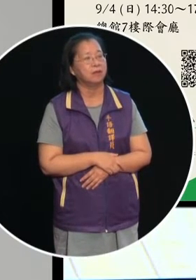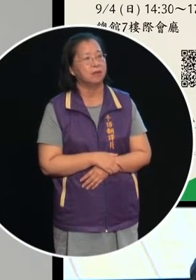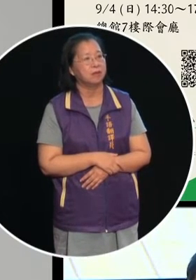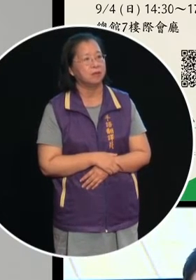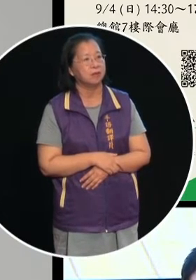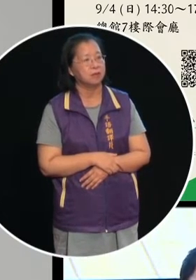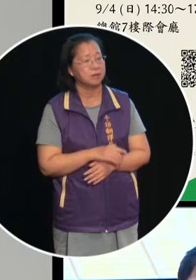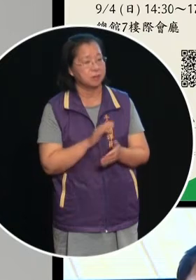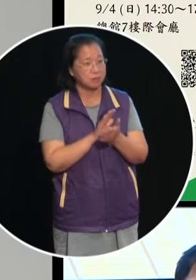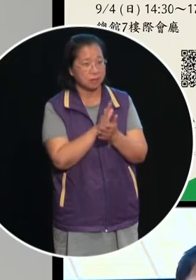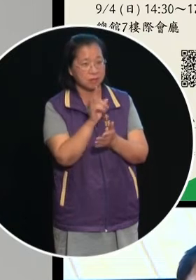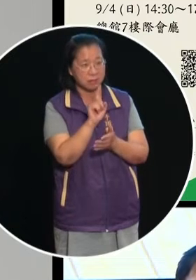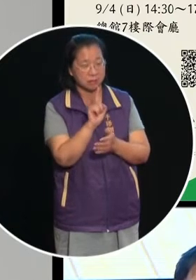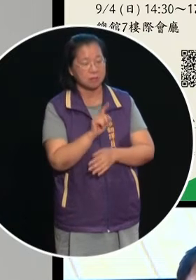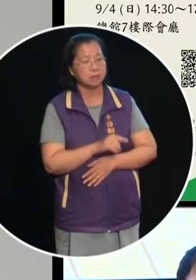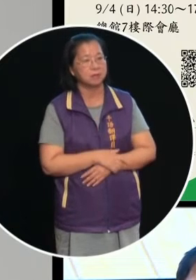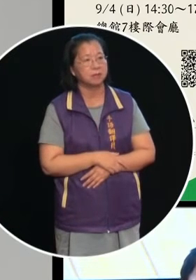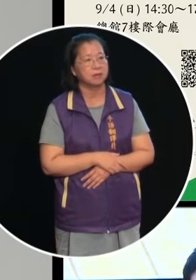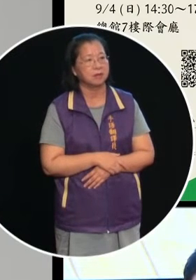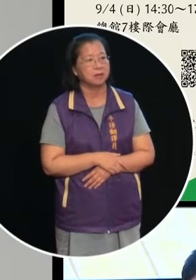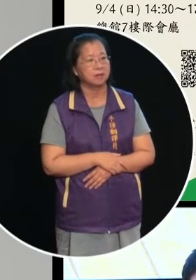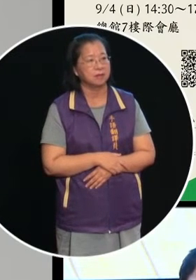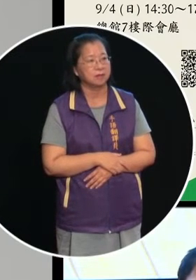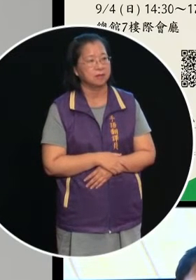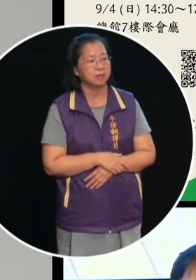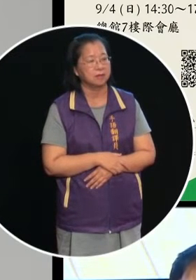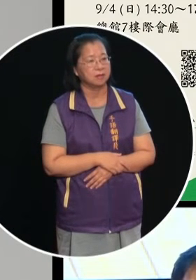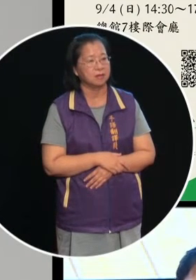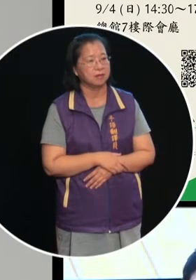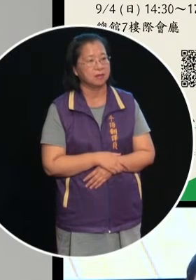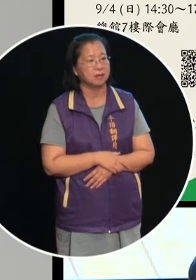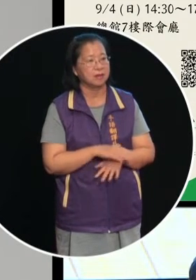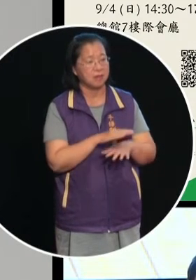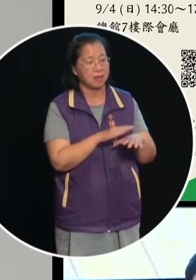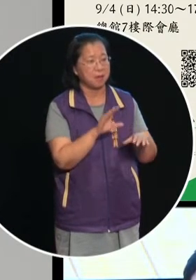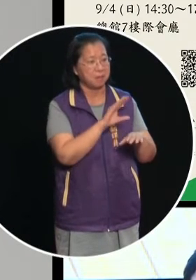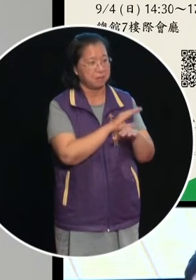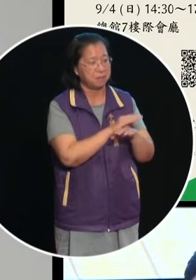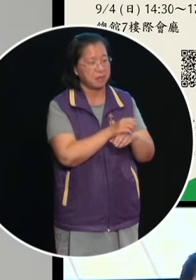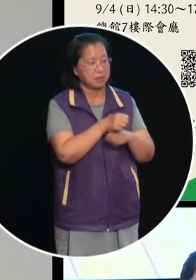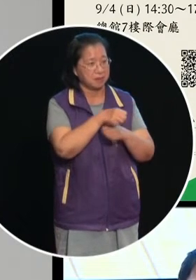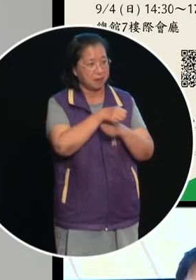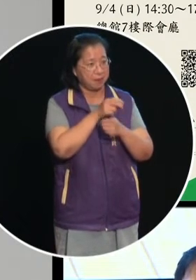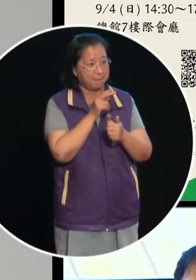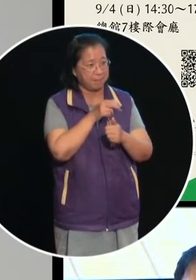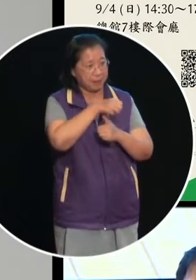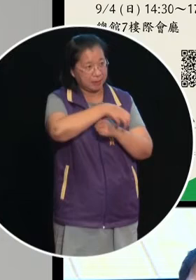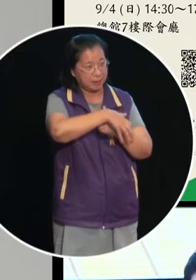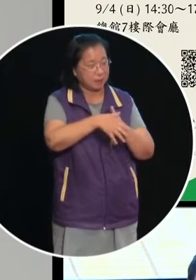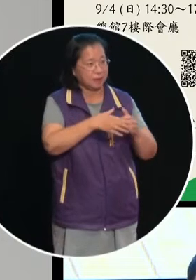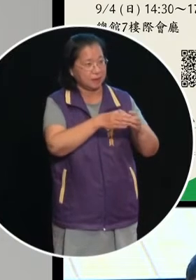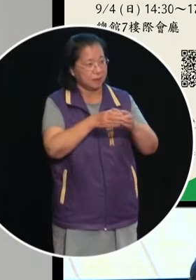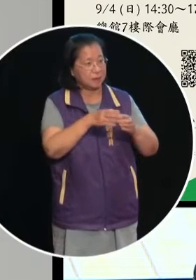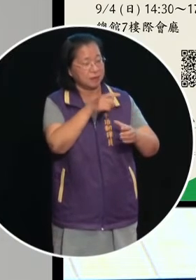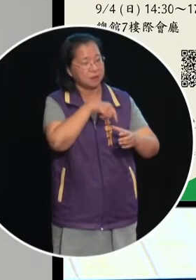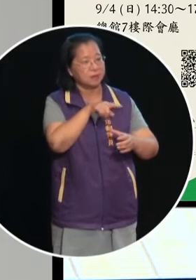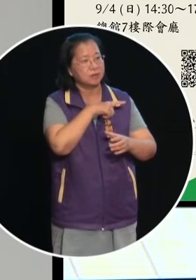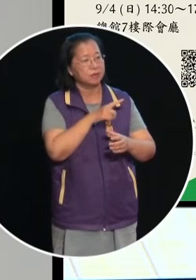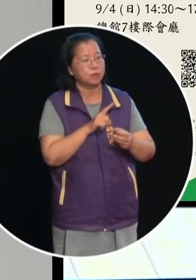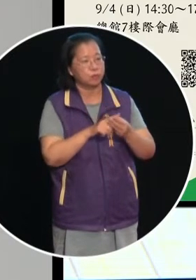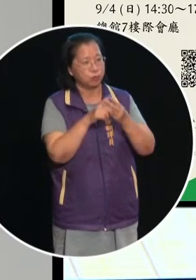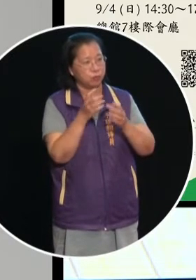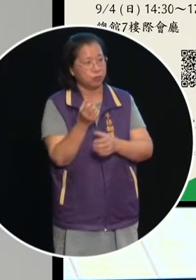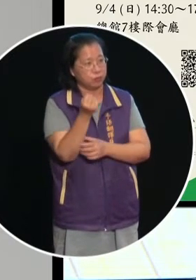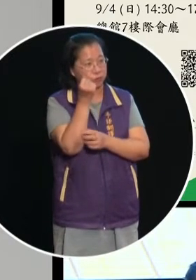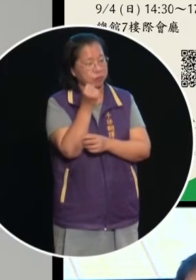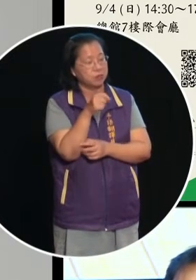2022年吧之后，都是清和派，就刚刚介绍的安倍，现在的安倍派主导日本政界，